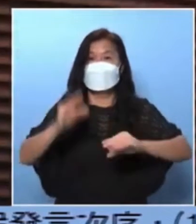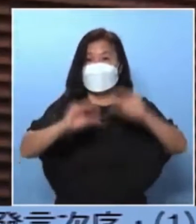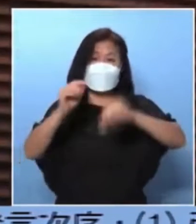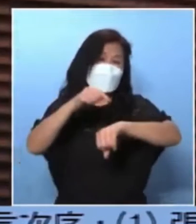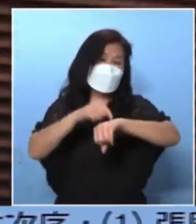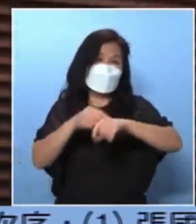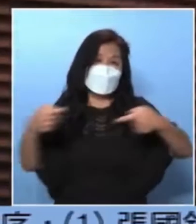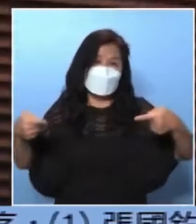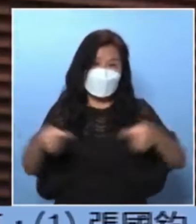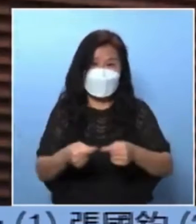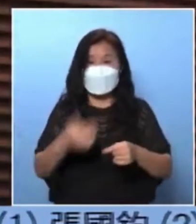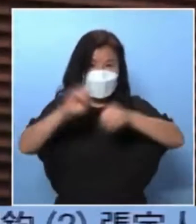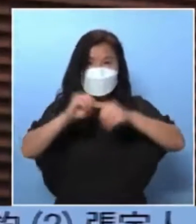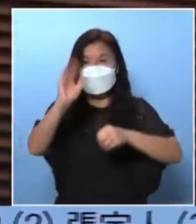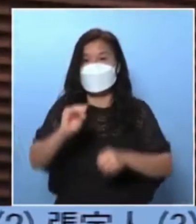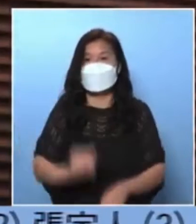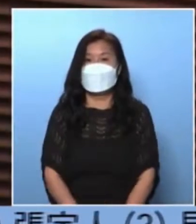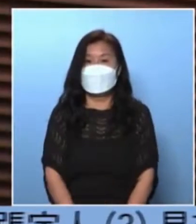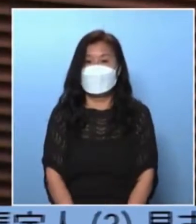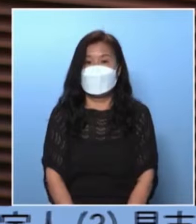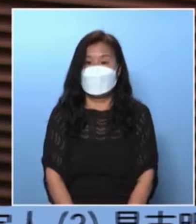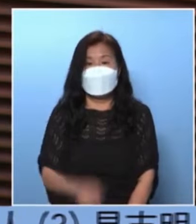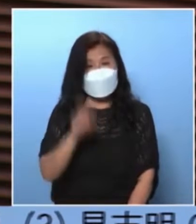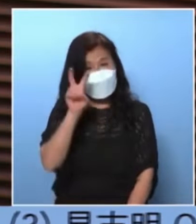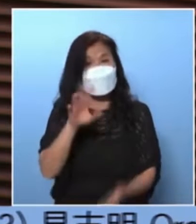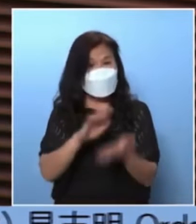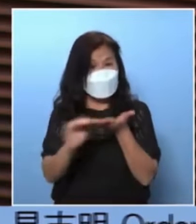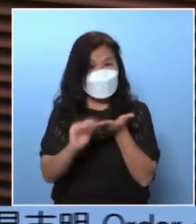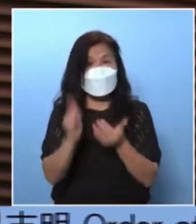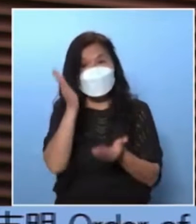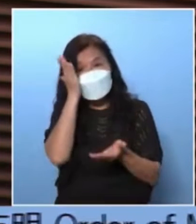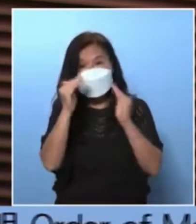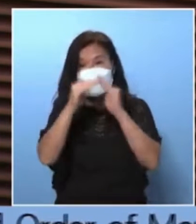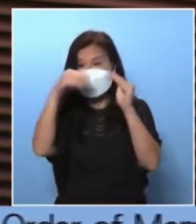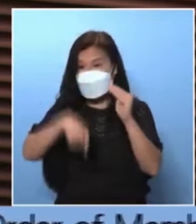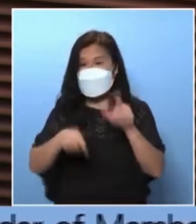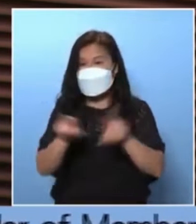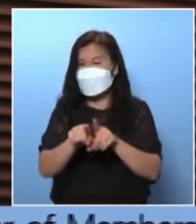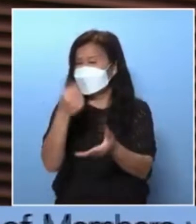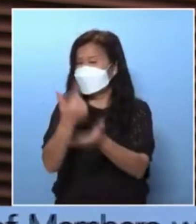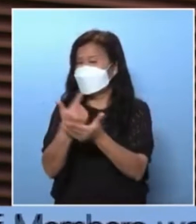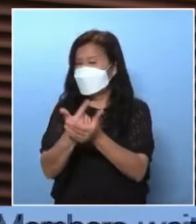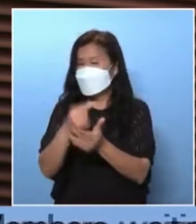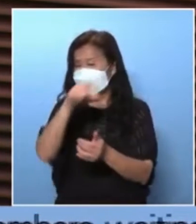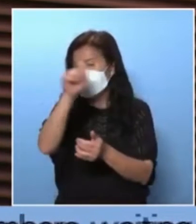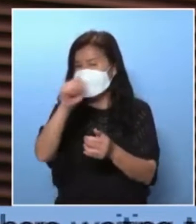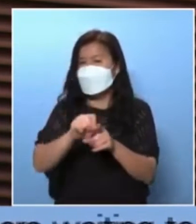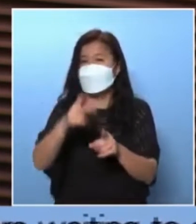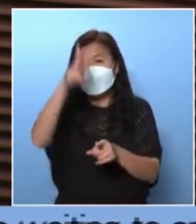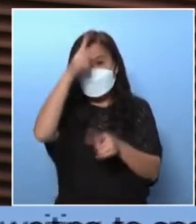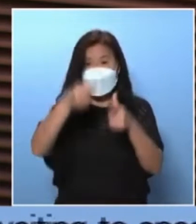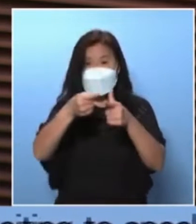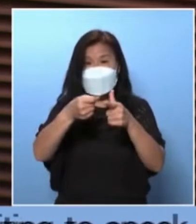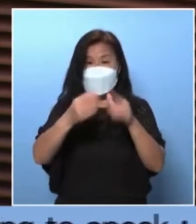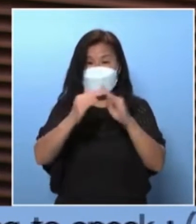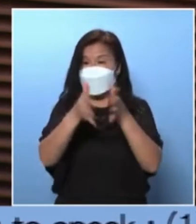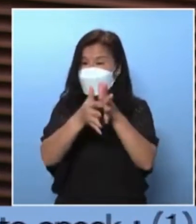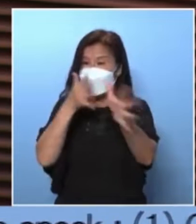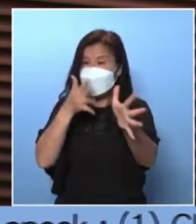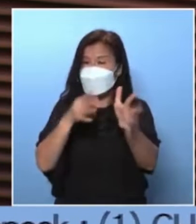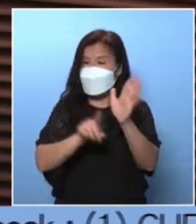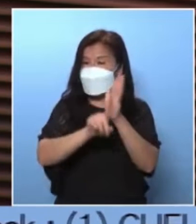時間、應用新科技等等。但是我們確實見到房屋問題是越來越嚴峻的，公屋輪候時間持續